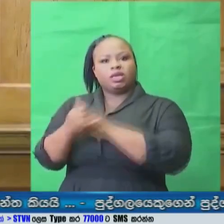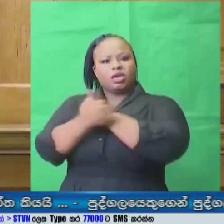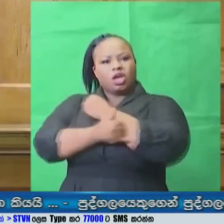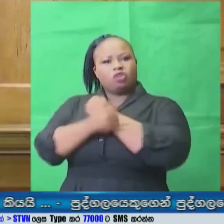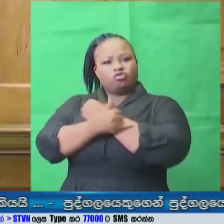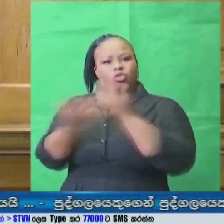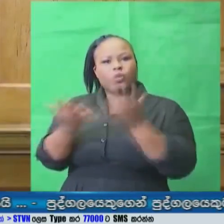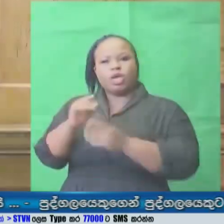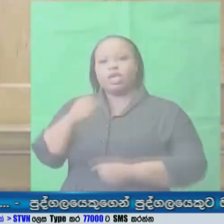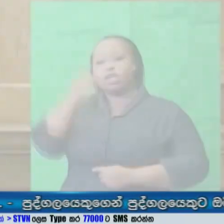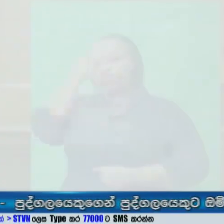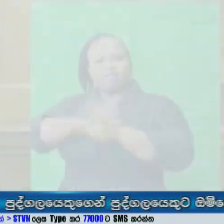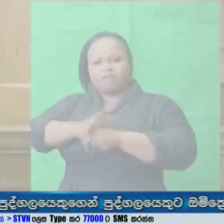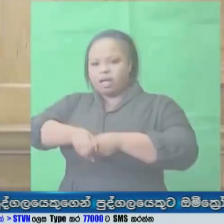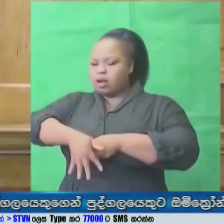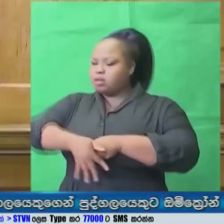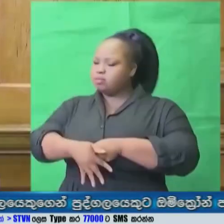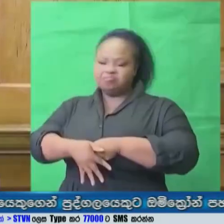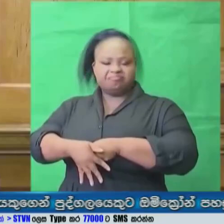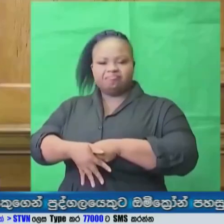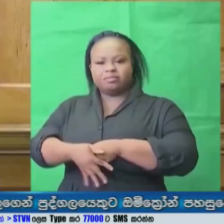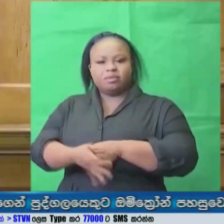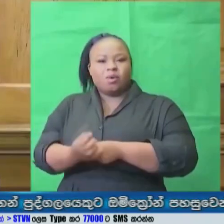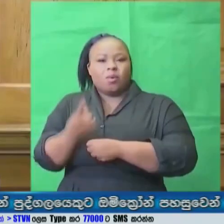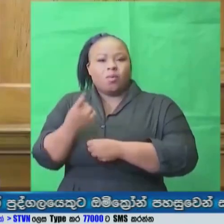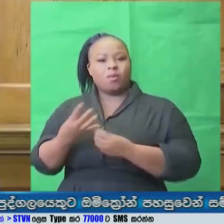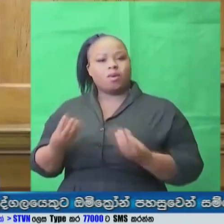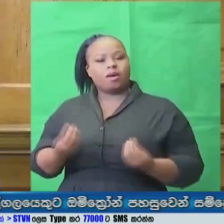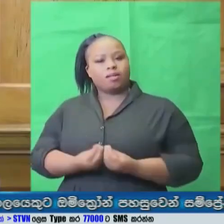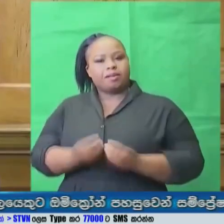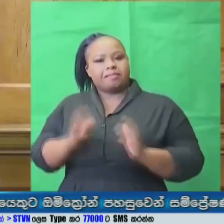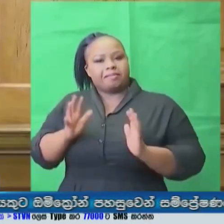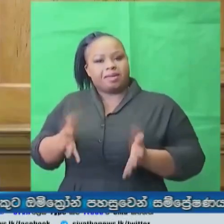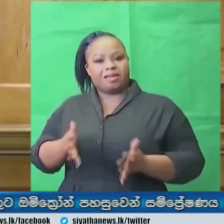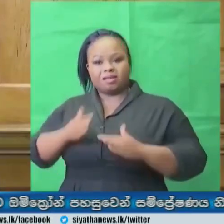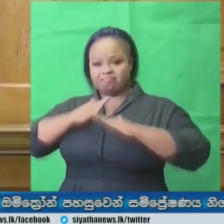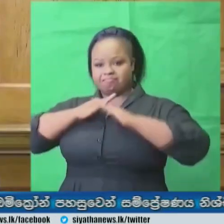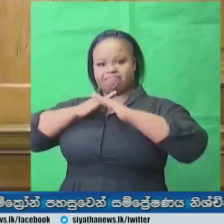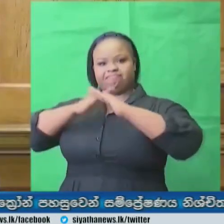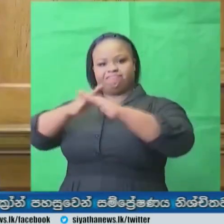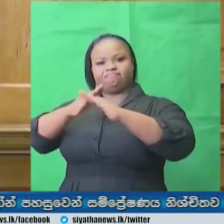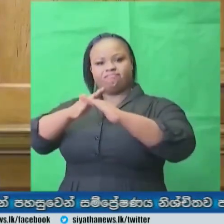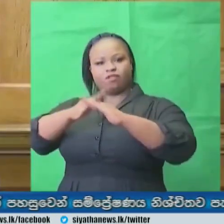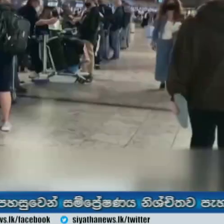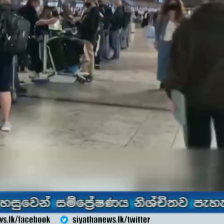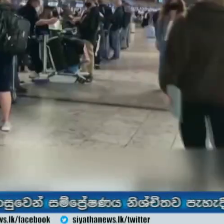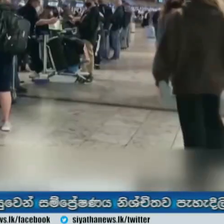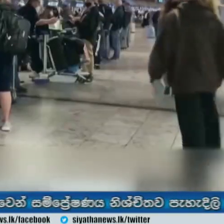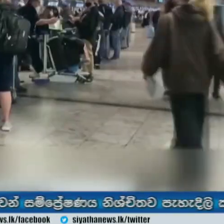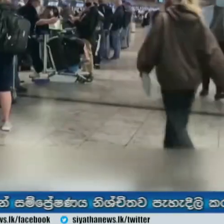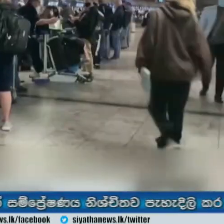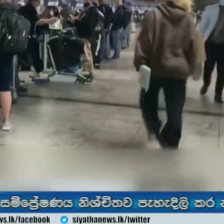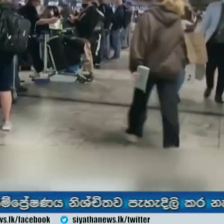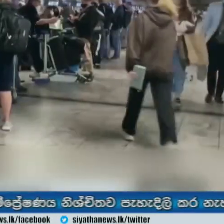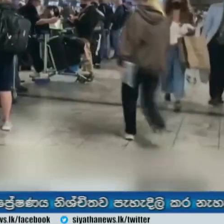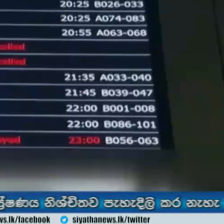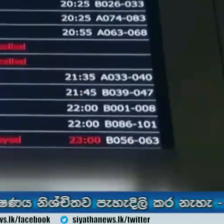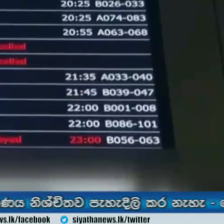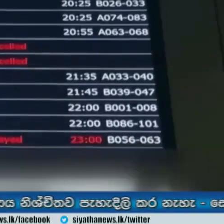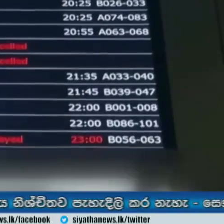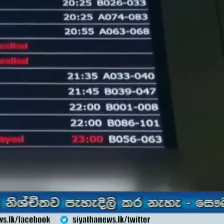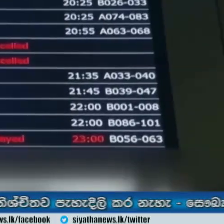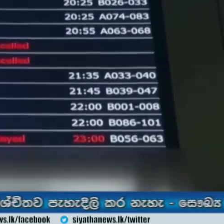එය අසාධාරණ ක්‍රියාවක් බැවින් සංචාරක සීමා ඉවත් කරගත යුතු බවයි ඔහු අවධාරණය කරන්නේ. වෛරස් ප්‍රභේදයක් පදනම්